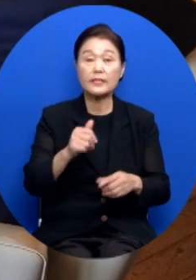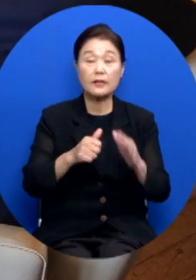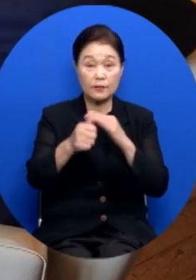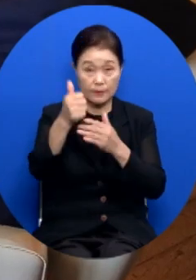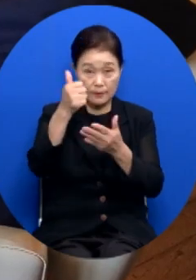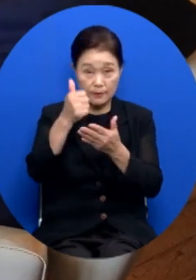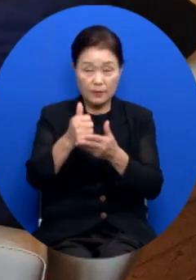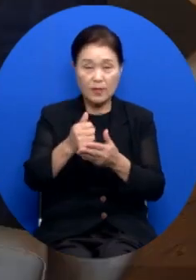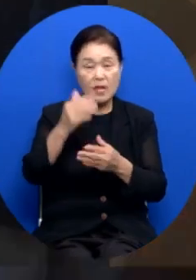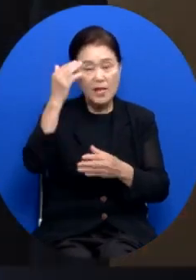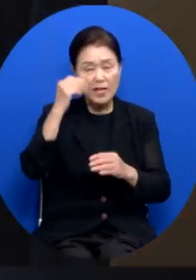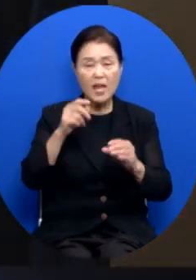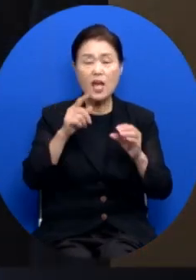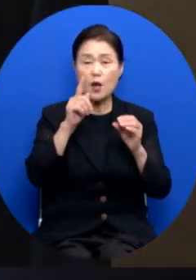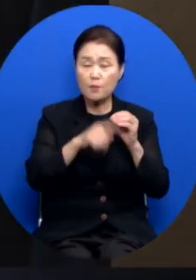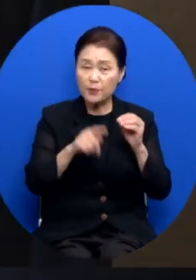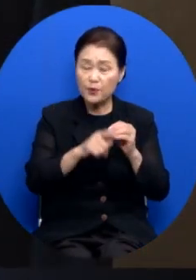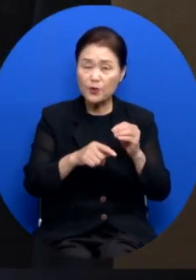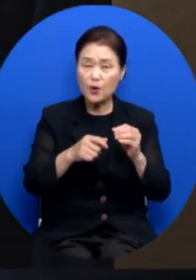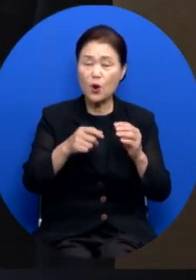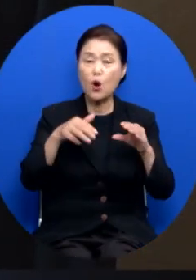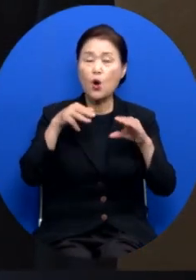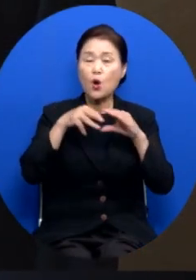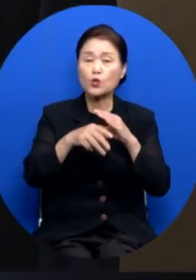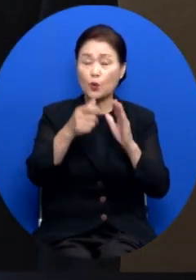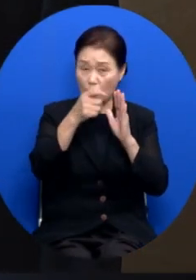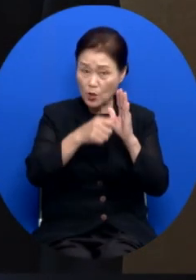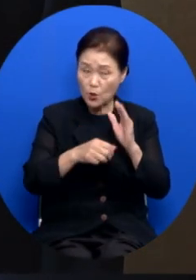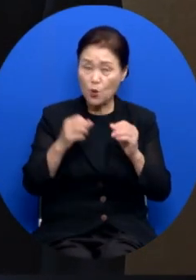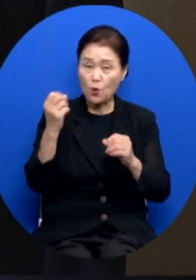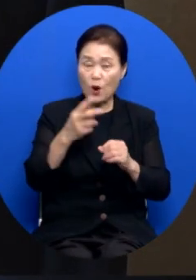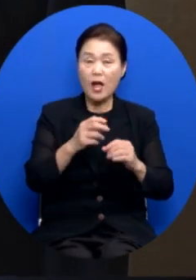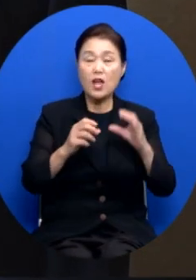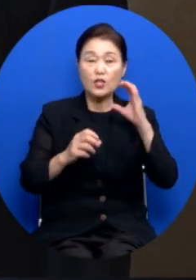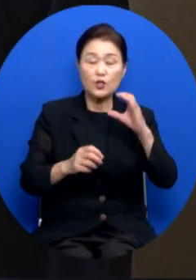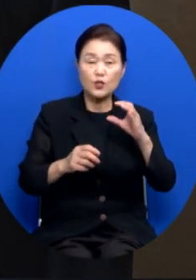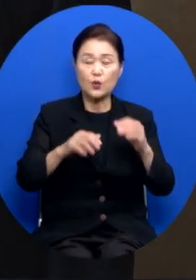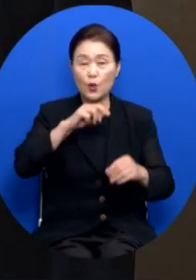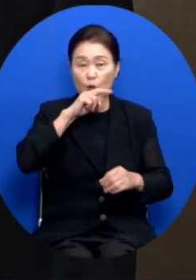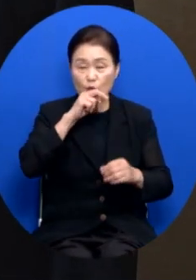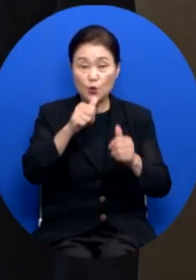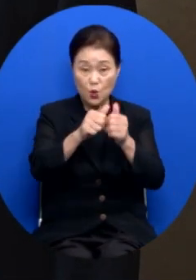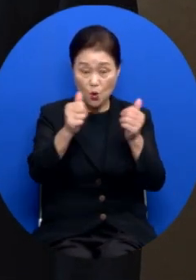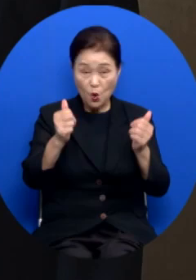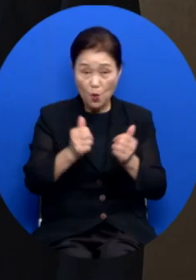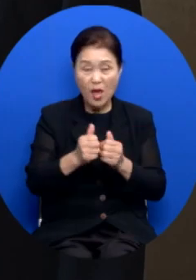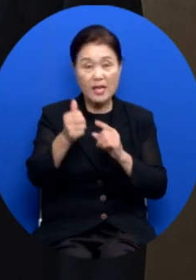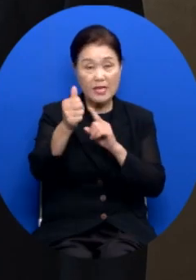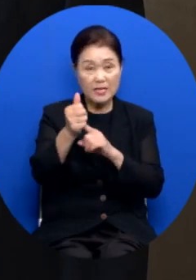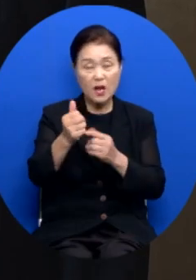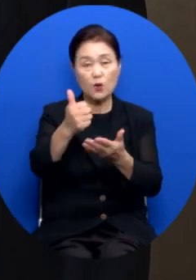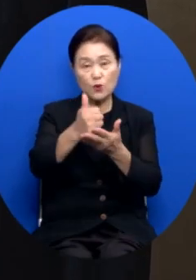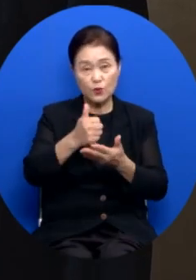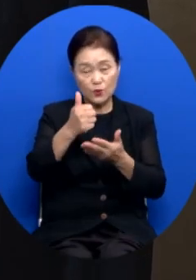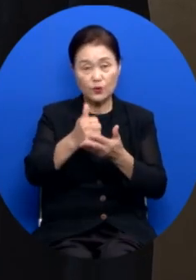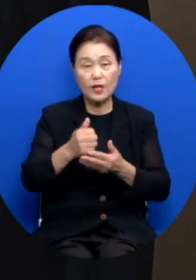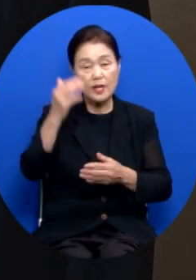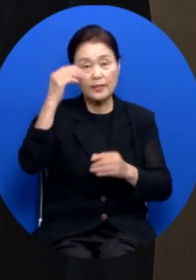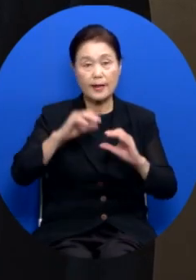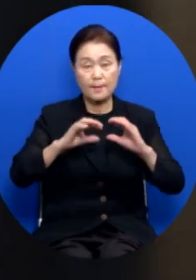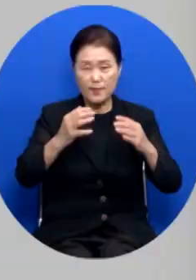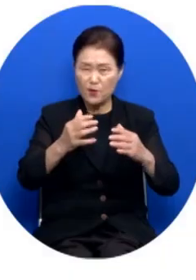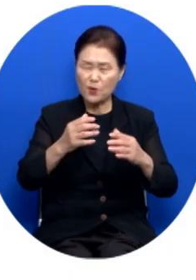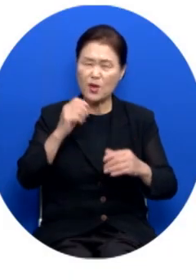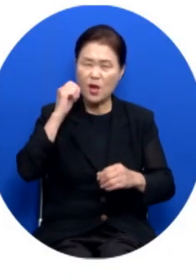대표회장은 대한불교조계종 진우 총무원장과 한국천주교주교회의 이용훈 의장을 초청해 대한민국이